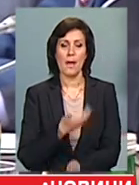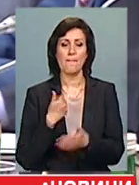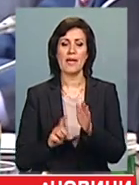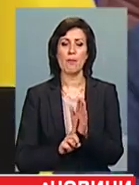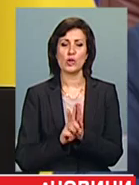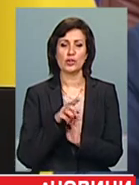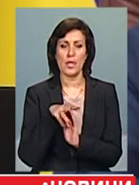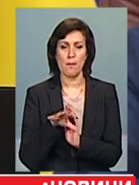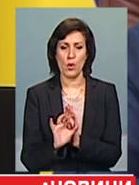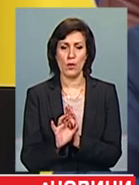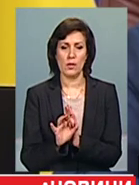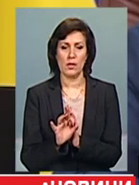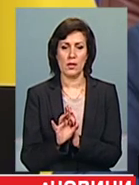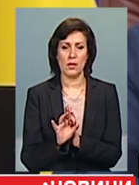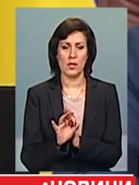почнемо